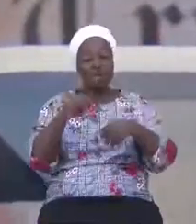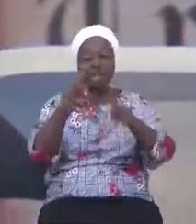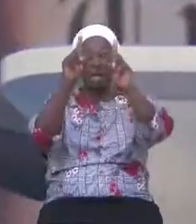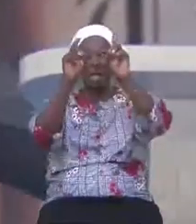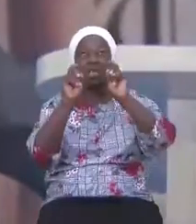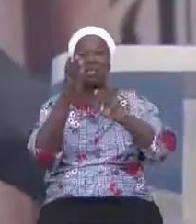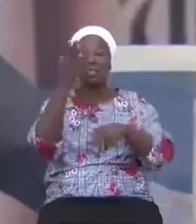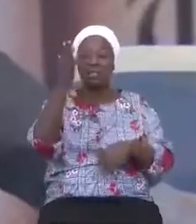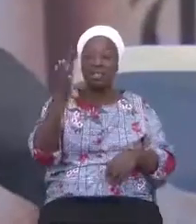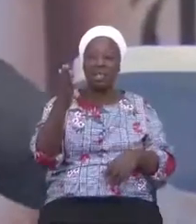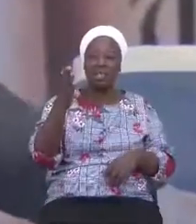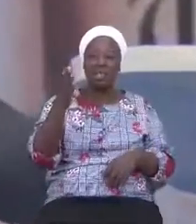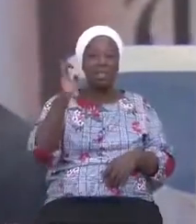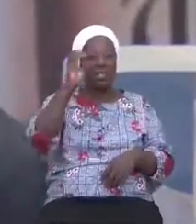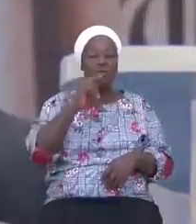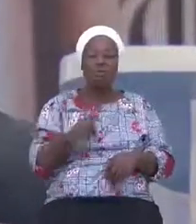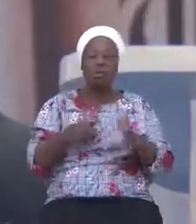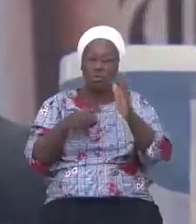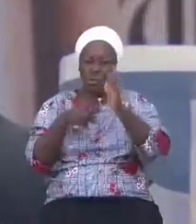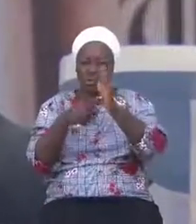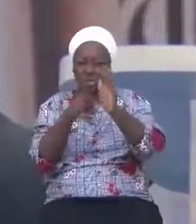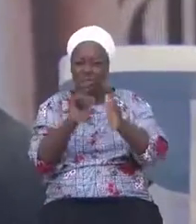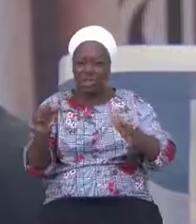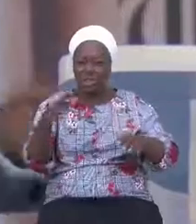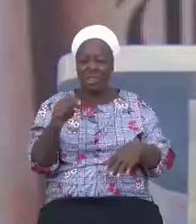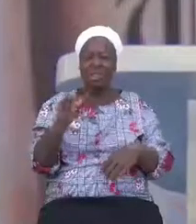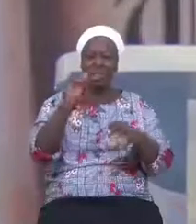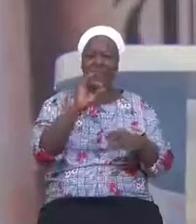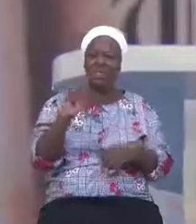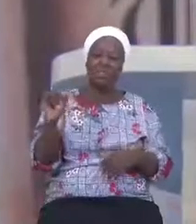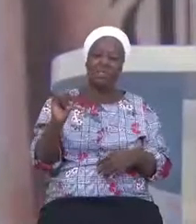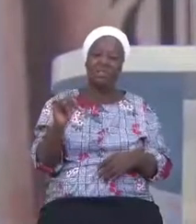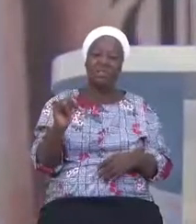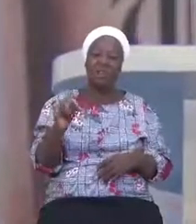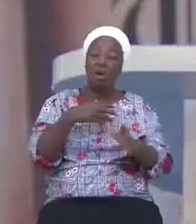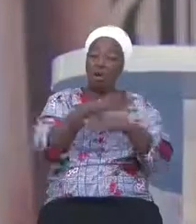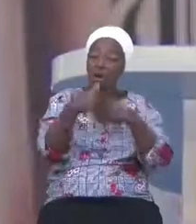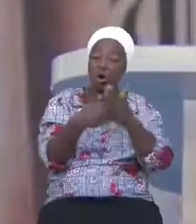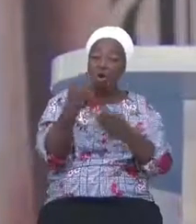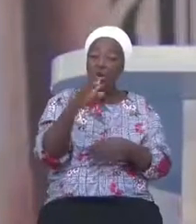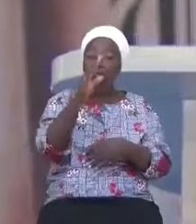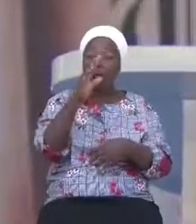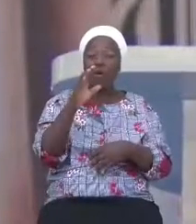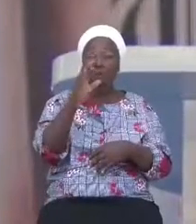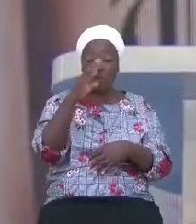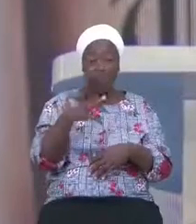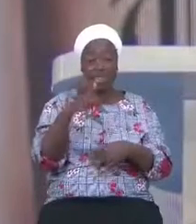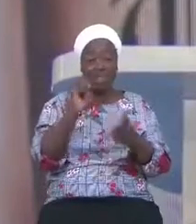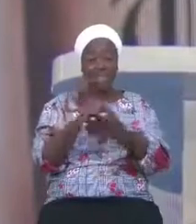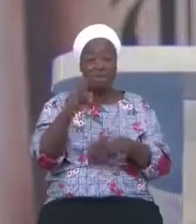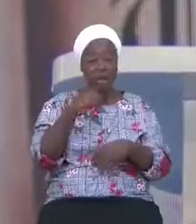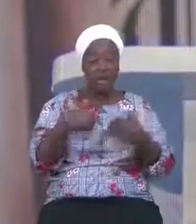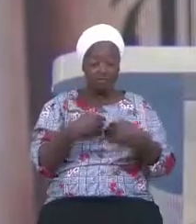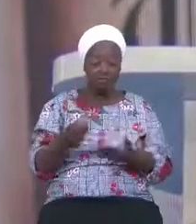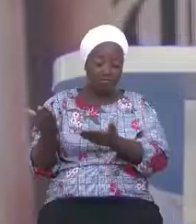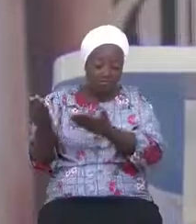accroché là-bas, il démontrait le message. Toutes les malédictions que tu devais porter